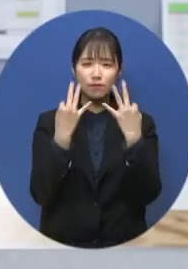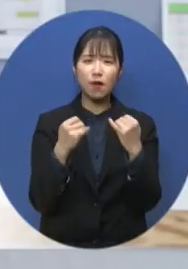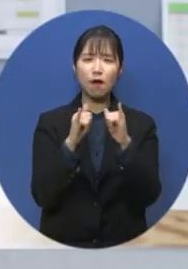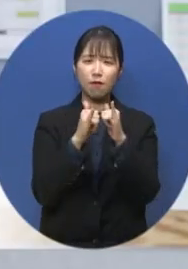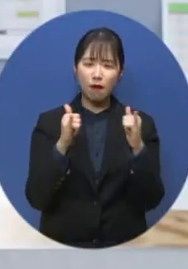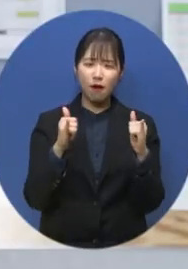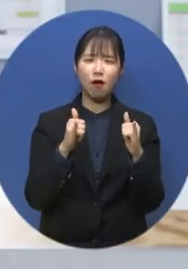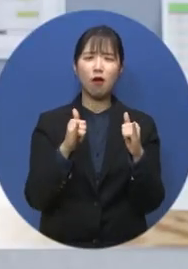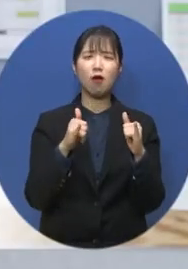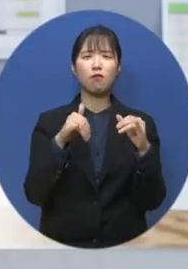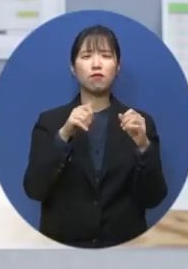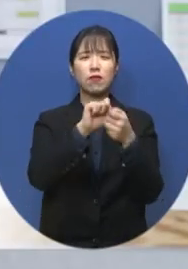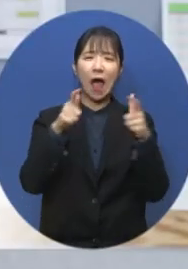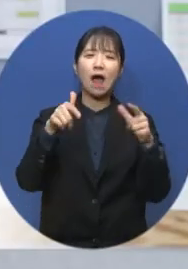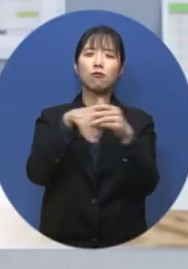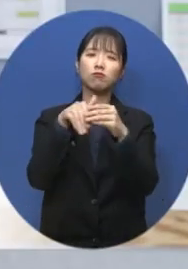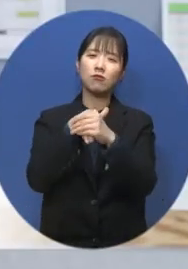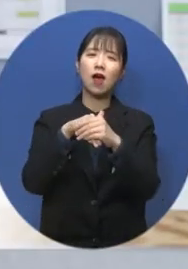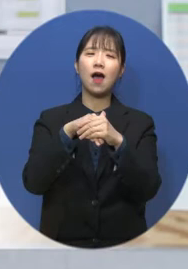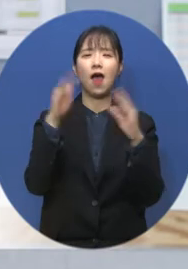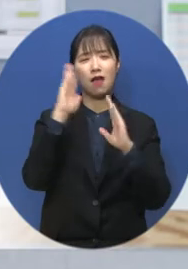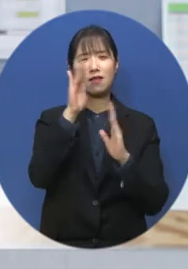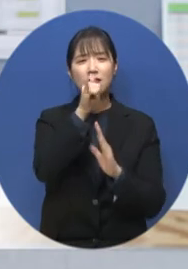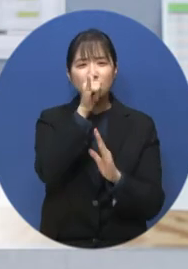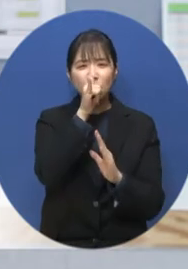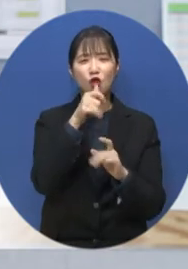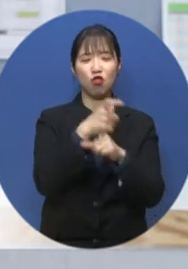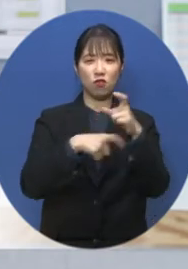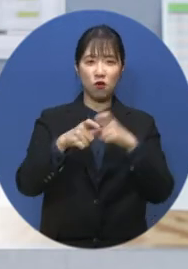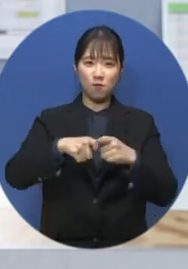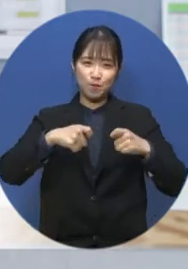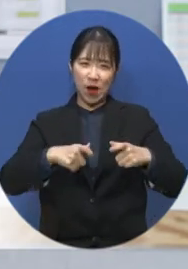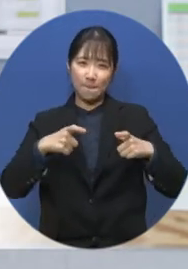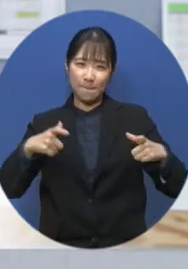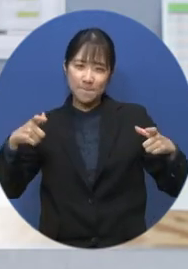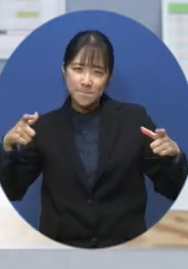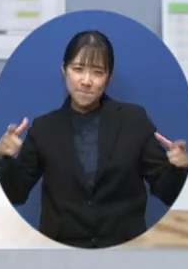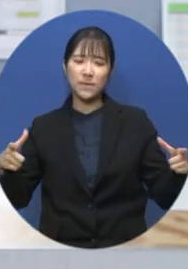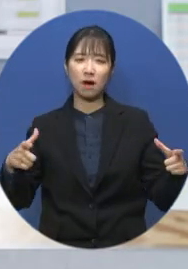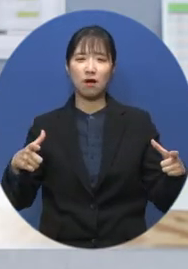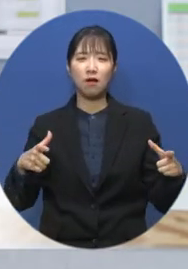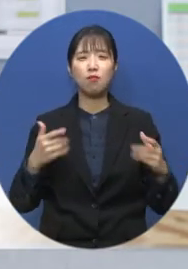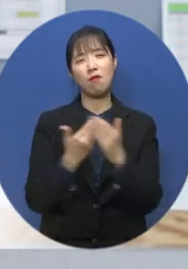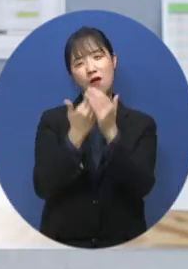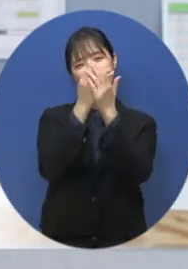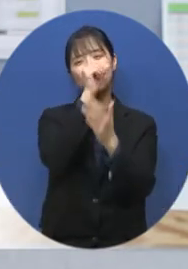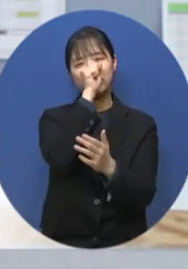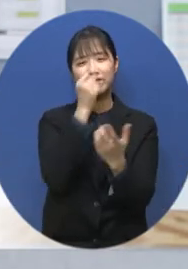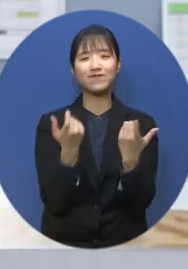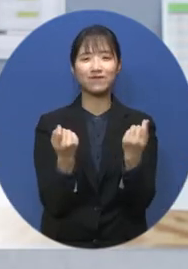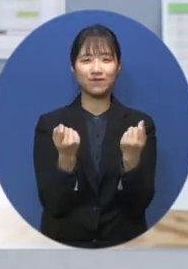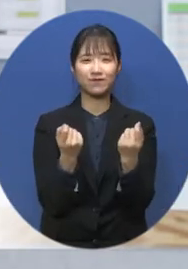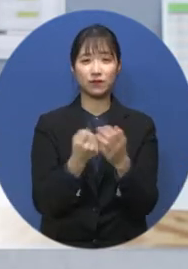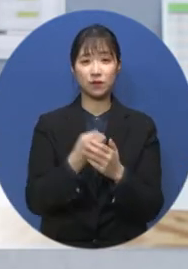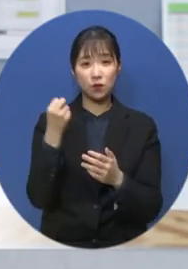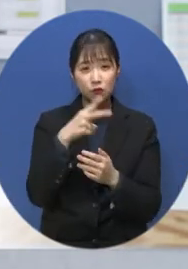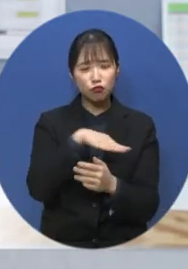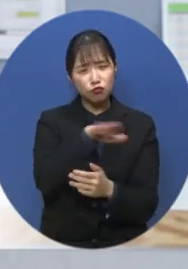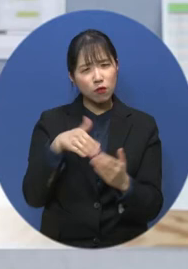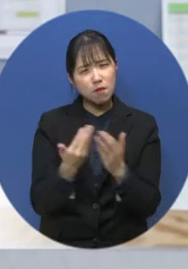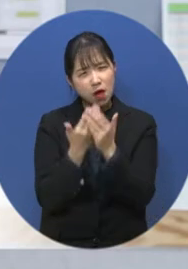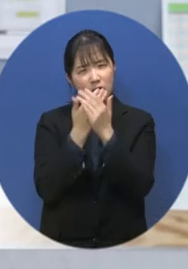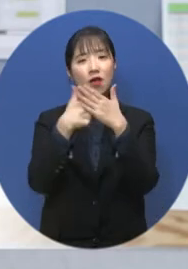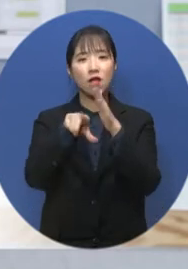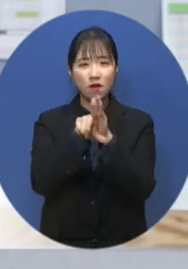가정 학생들이 있는데 점점 더 이렇게 확대되고 그렇게 나갔으면 좋겠습니다. 또 그러기 위해서